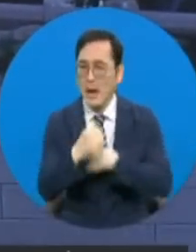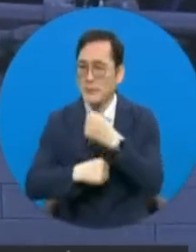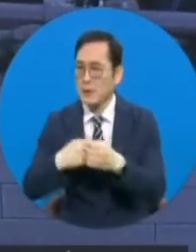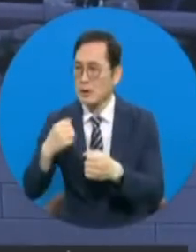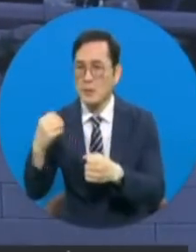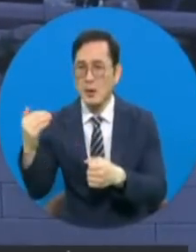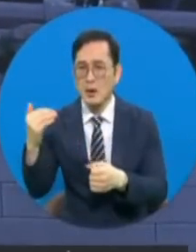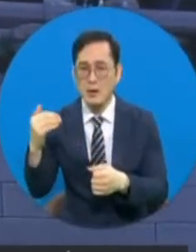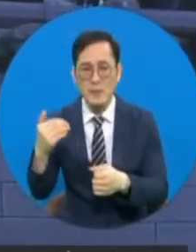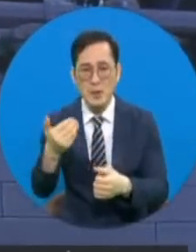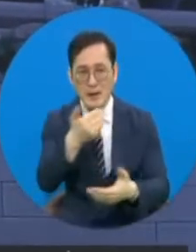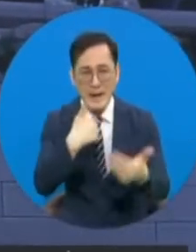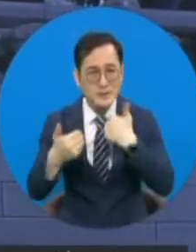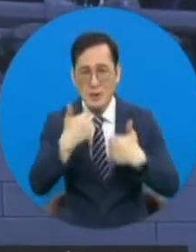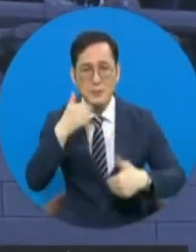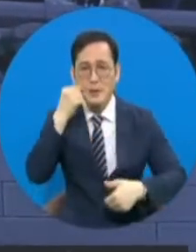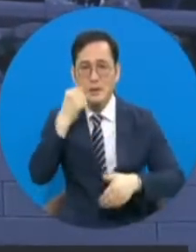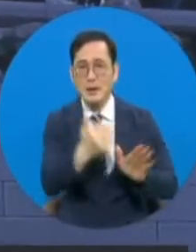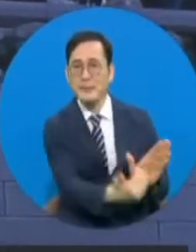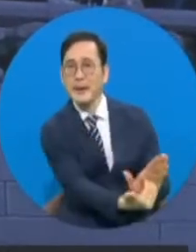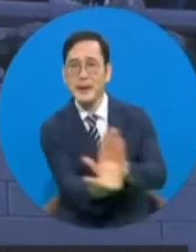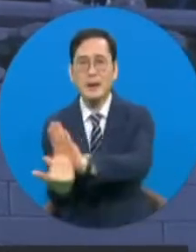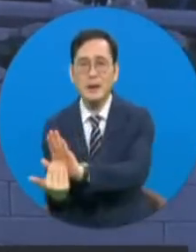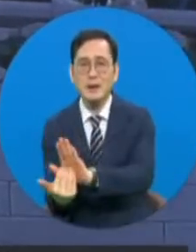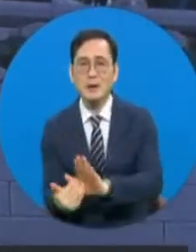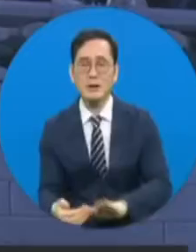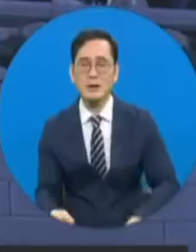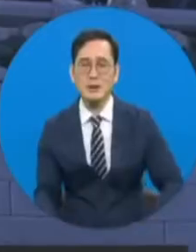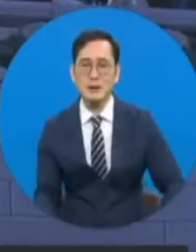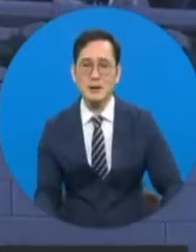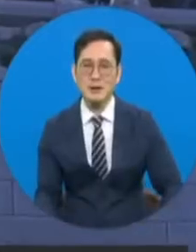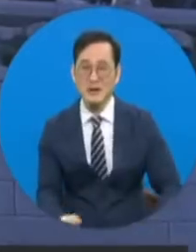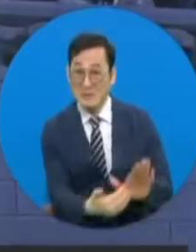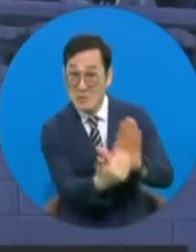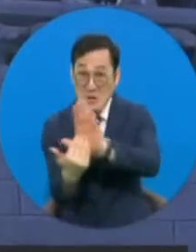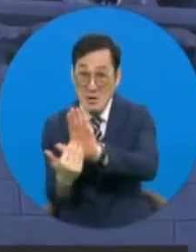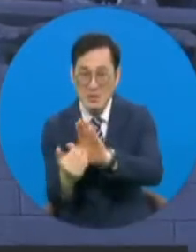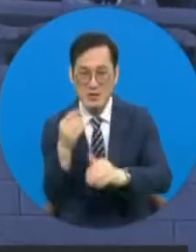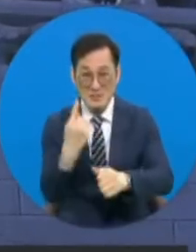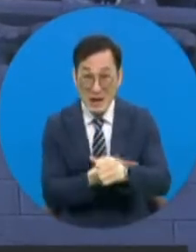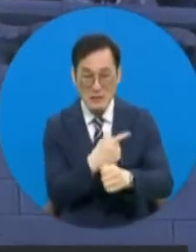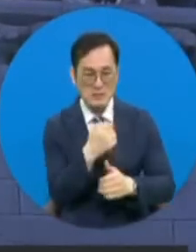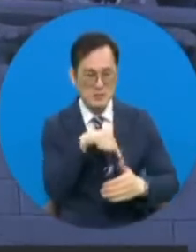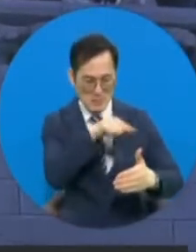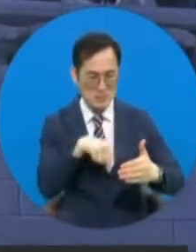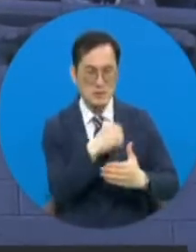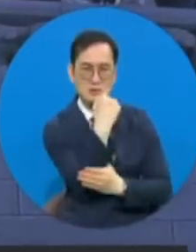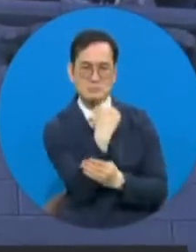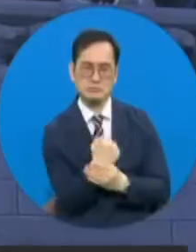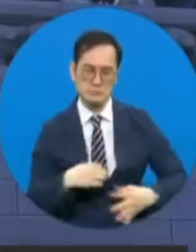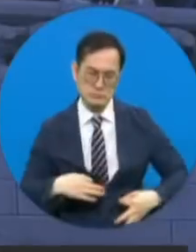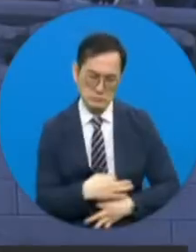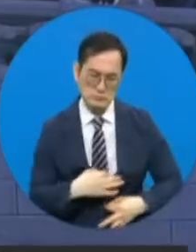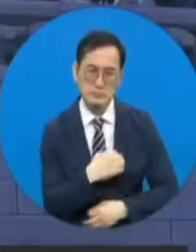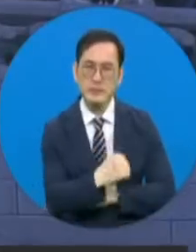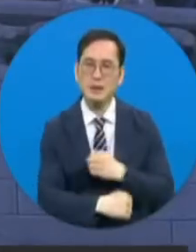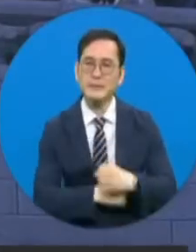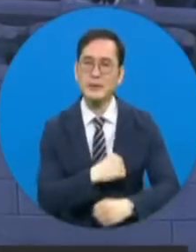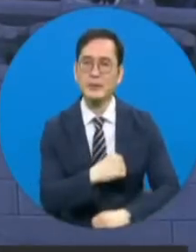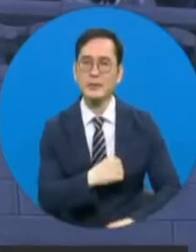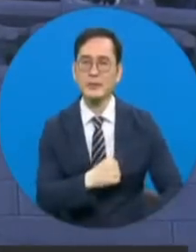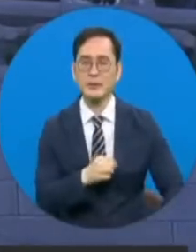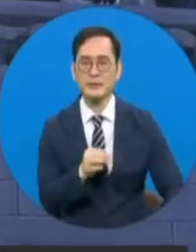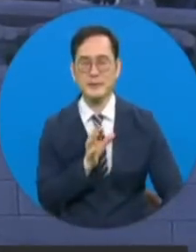논란이 일고 있는데 김광삼 변호사님 검찰 조직에 계셨잖아요 공무원 조직 계셨잖아요 사실 뭐 공무원 조직뿐만 아니라 저처럼이